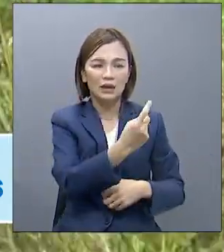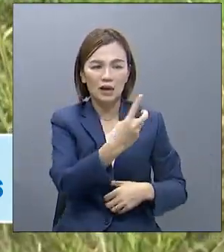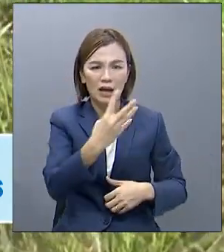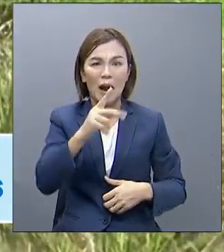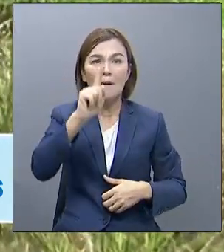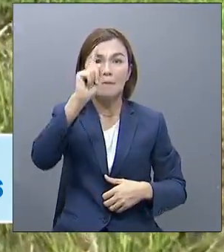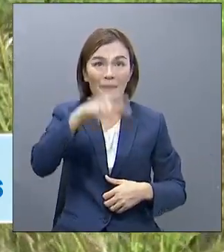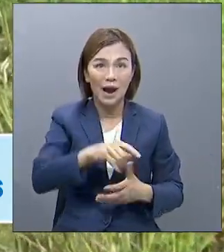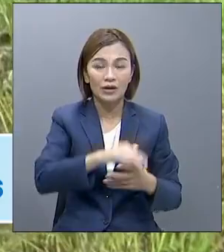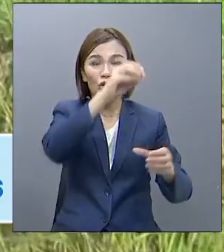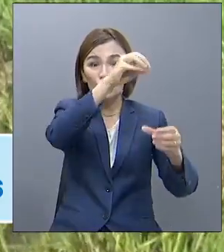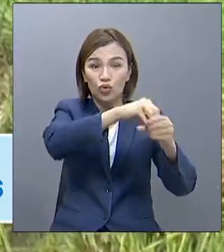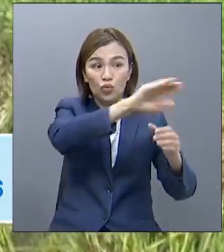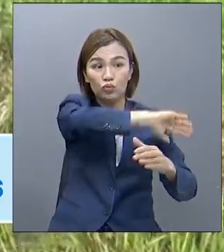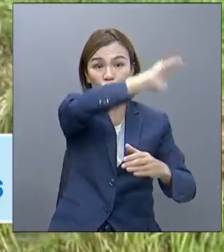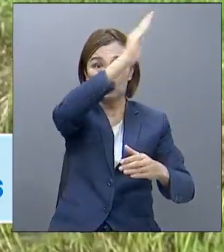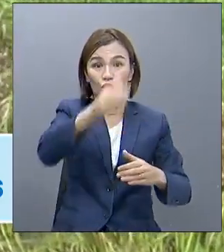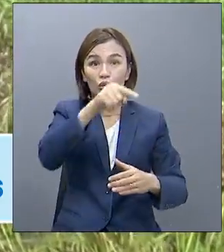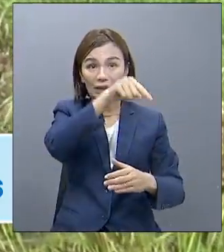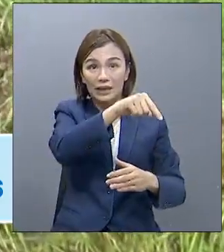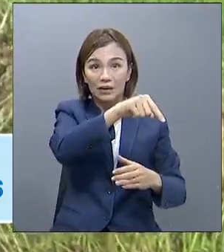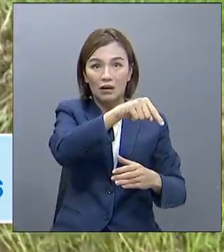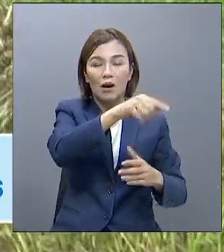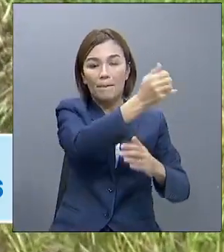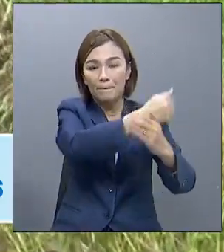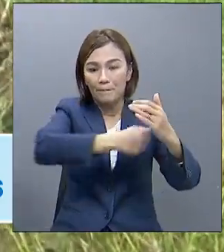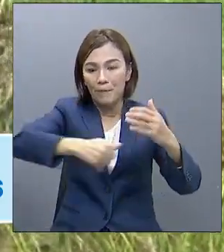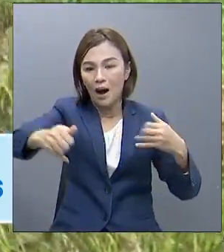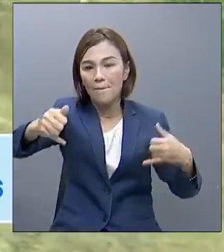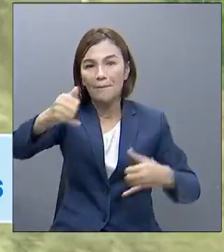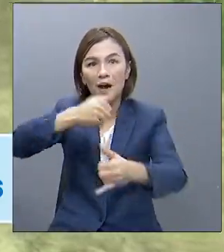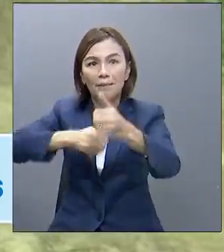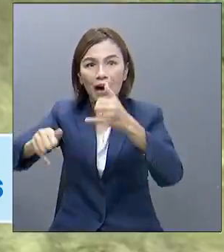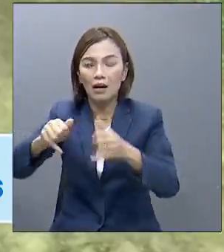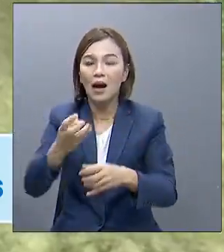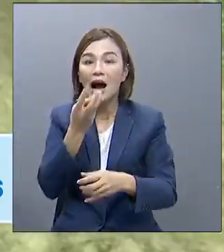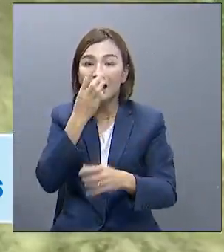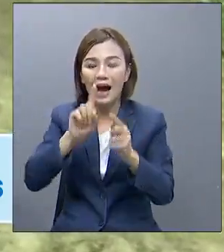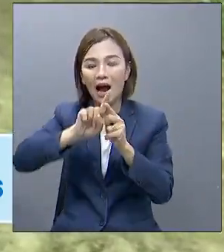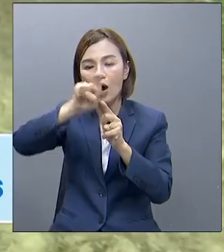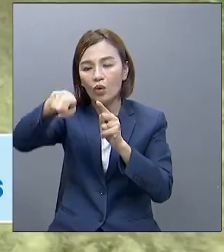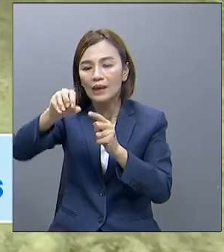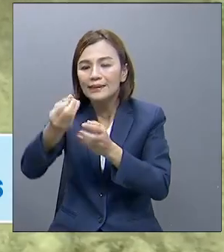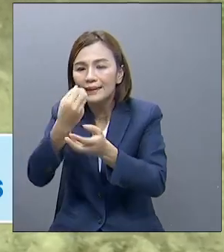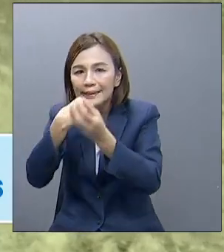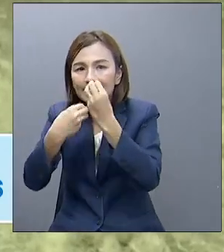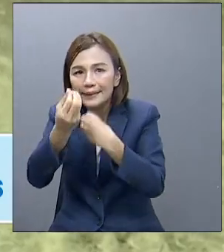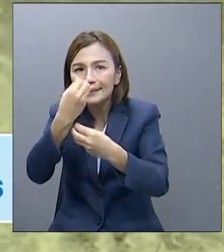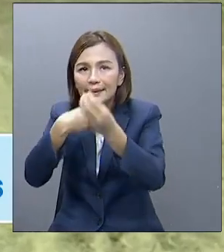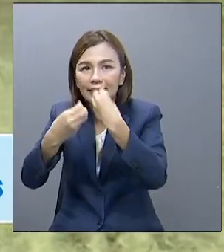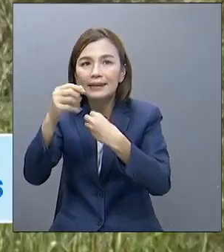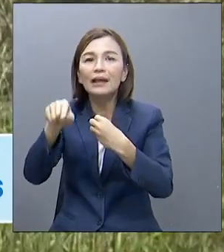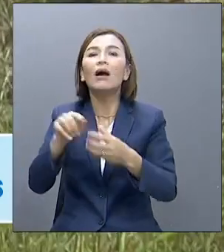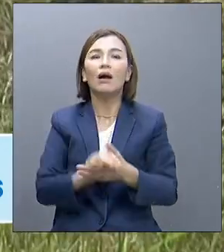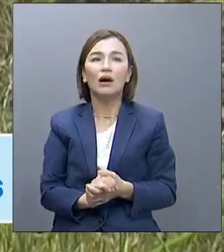ในป่าดอนปู่ตาใกล้กับหมู่บ้านเนี่ยพากันออกมากัดกินรวงข้าวไม่รู้ว่าหิวข้าวหรือเปล่านะคะลงมากั